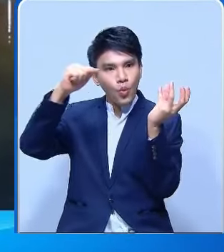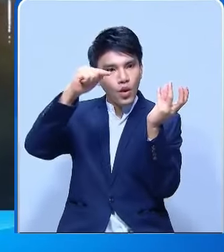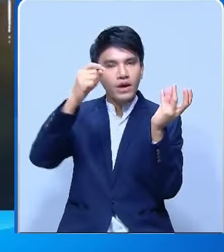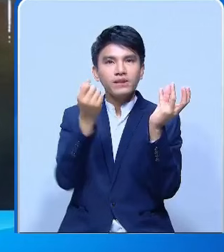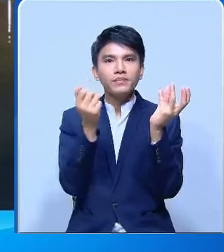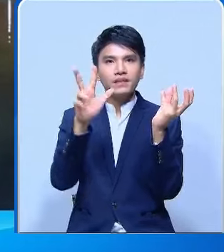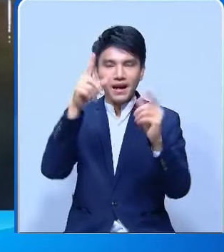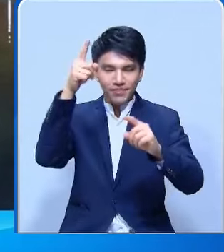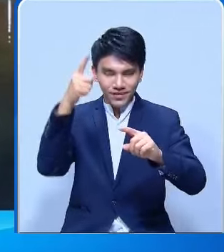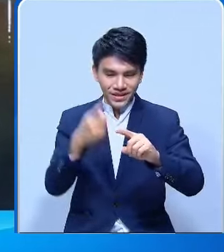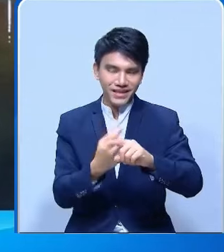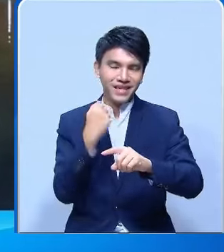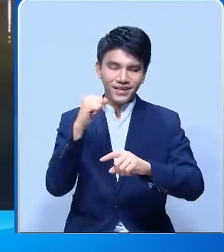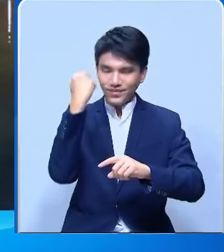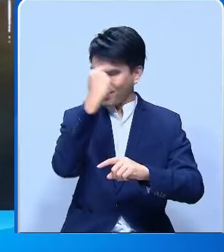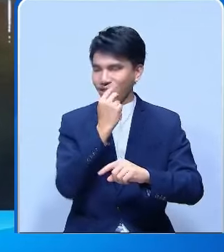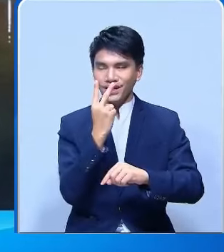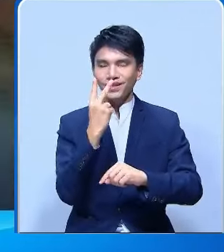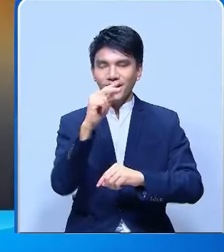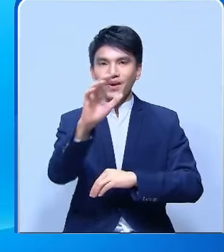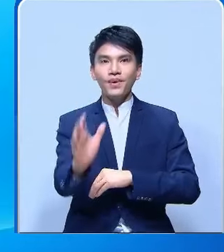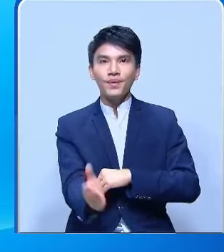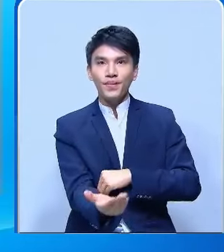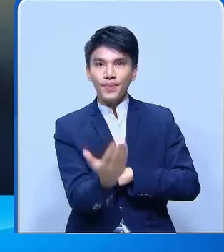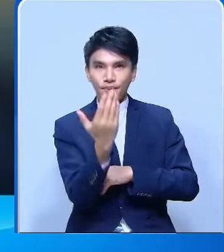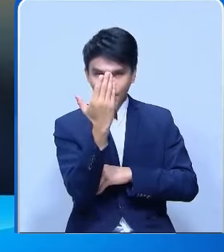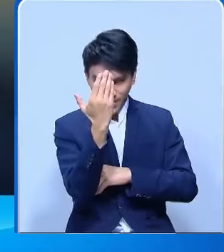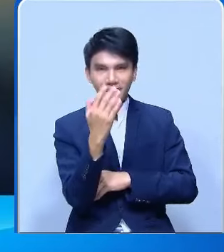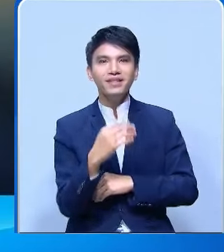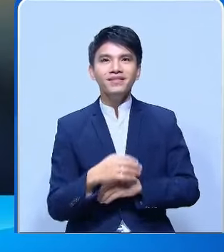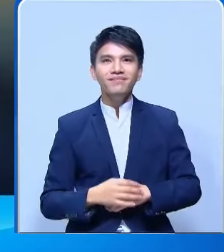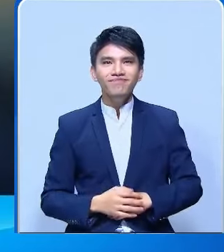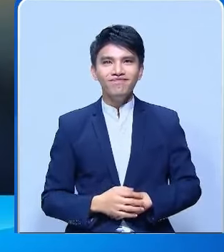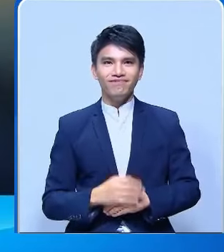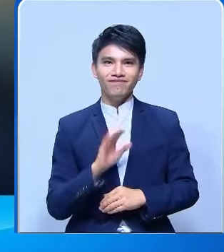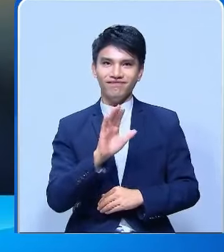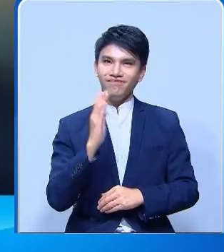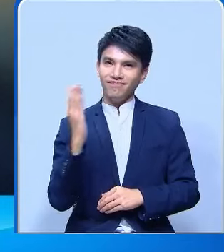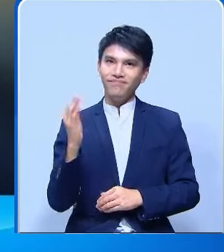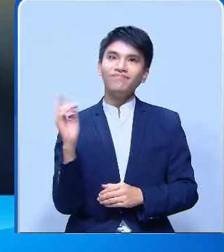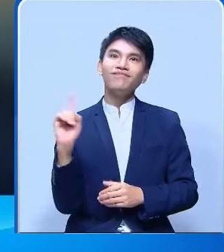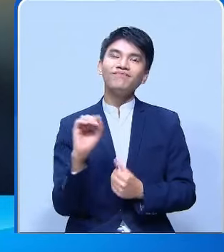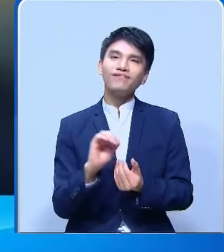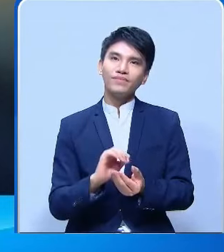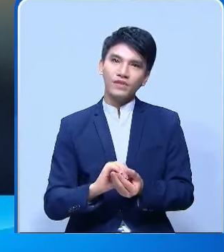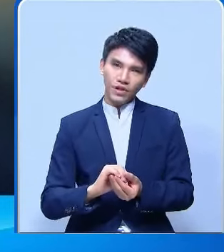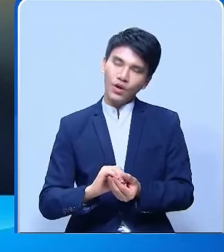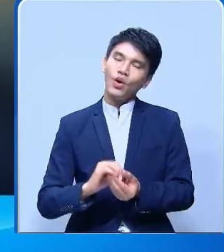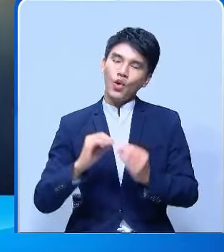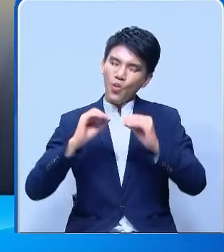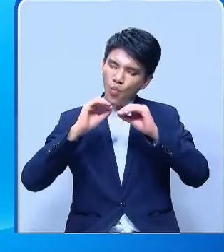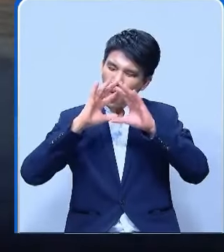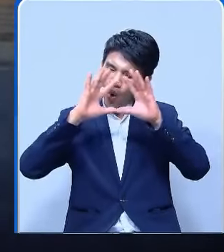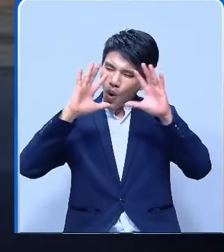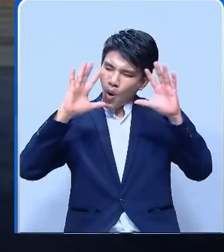ะคะถ้าอยากดูได้ช่วงเช้ามืดก่อนดวงอาทิตย์ขึ้นทางทิศตะวันออกซึ่งเป็นช่วงที่ดาวหางเนี่ยจะสว่างแล้วก็ปราก